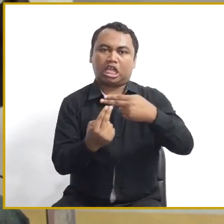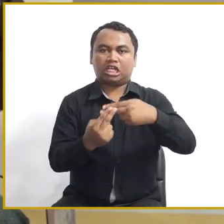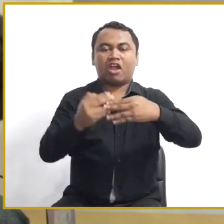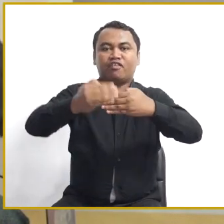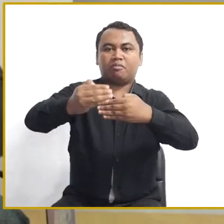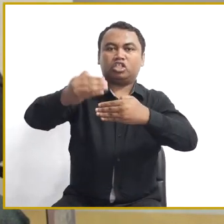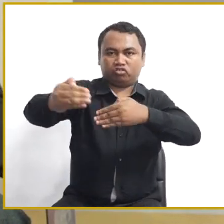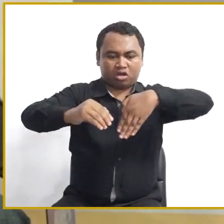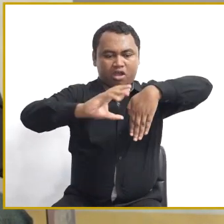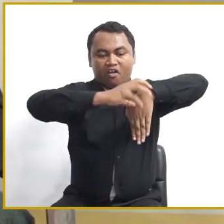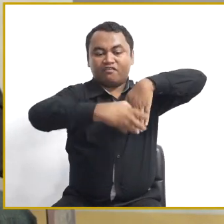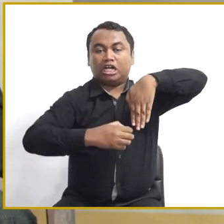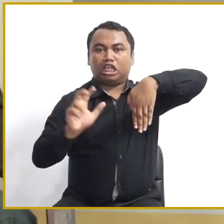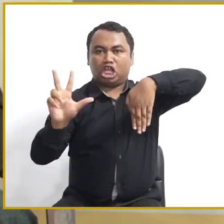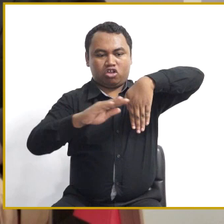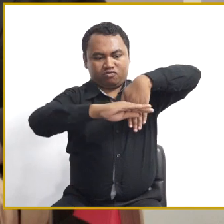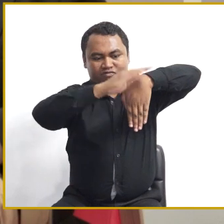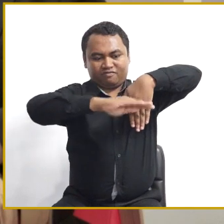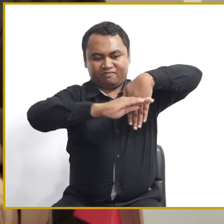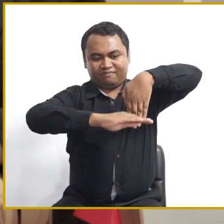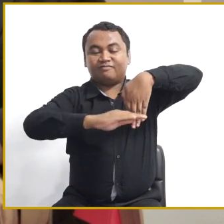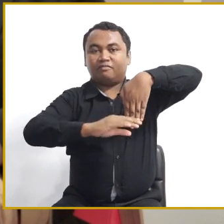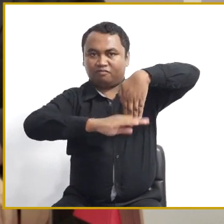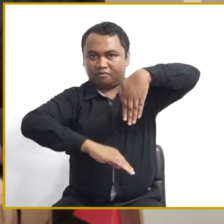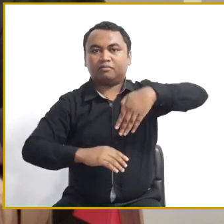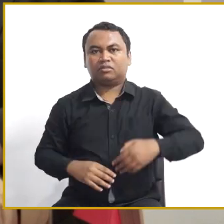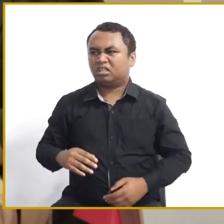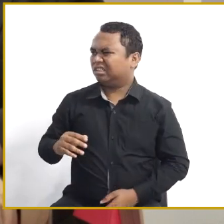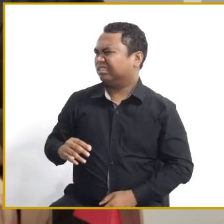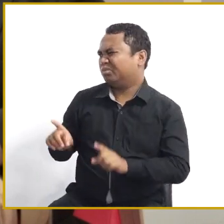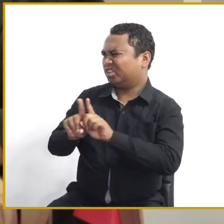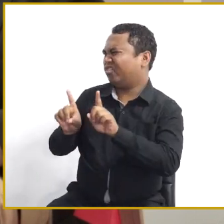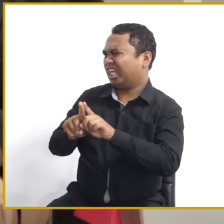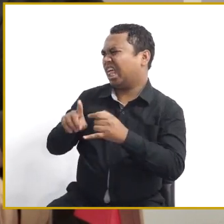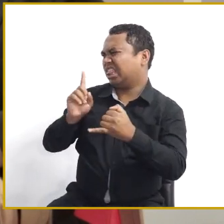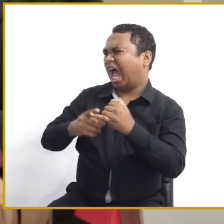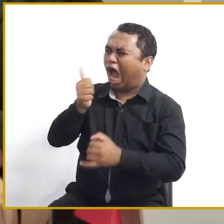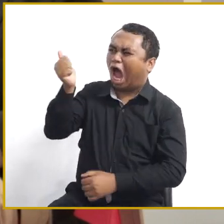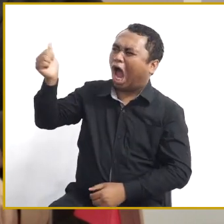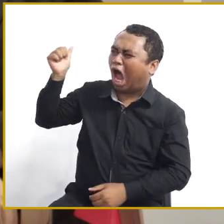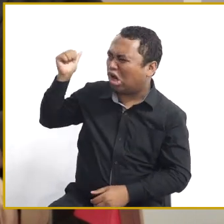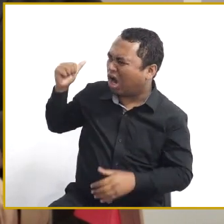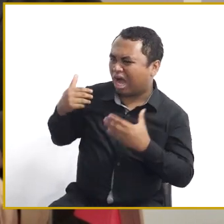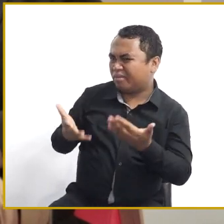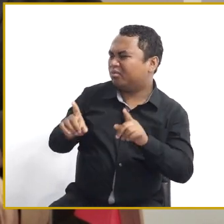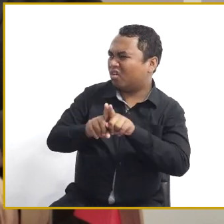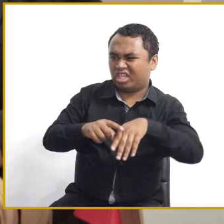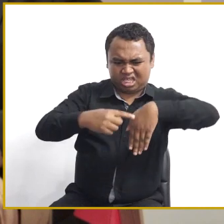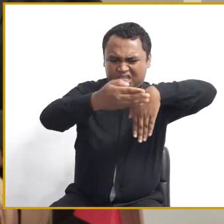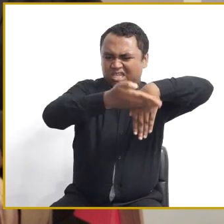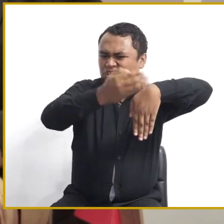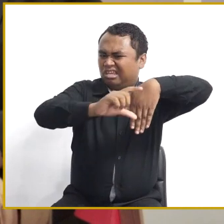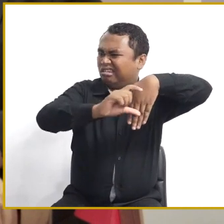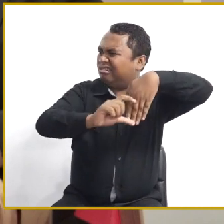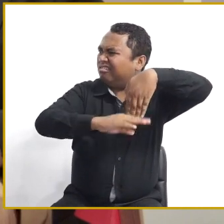faritra anakitelo zay tsy efa nylozan'ny toetrandro ve zany hoe faritra varatra faritra afovoany inona ny maha-demokrasia azy amin'izay fotoana izay